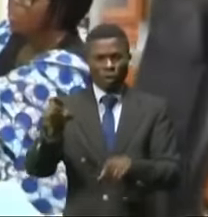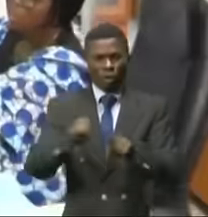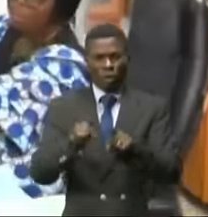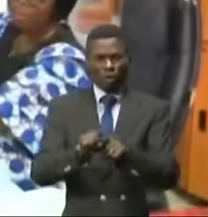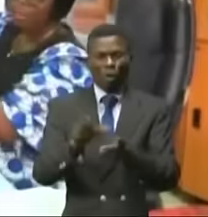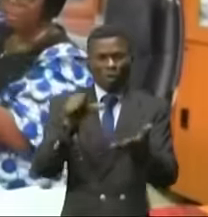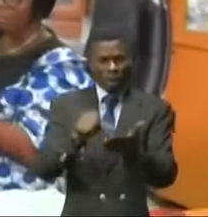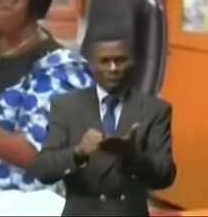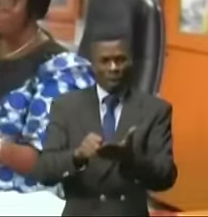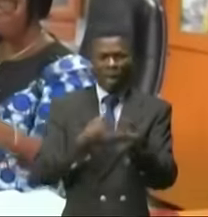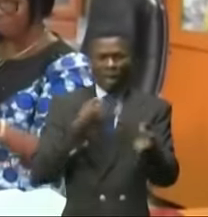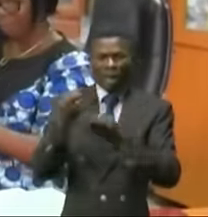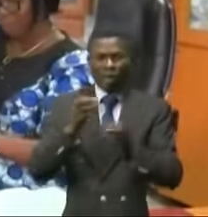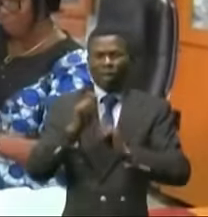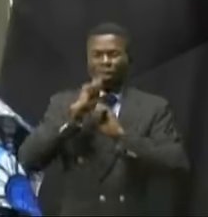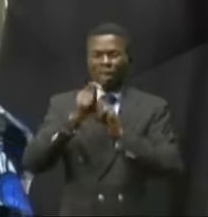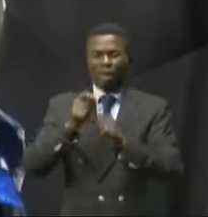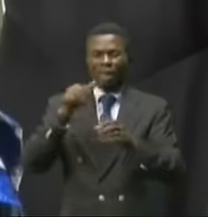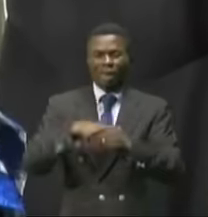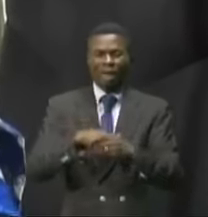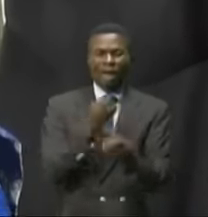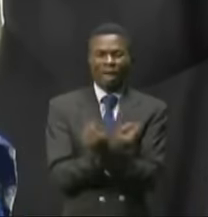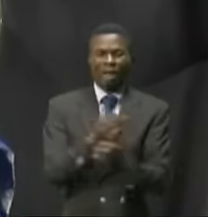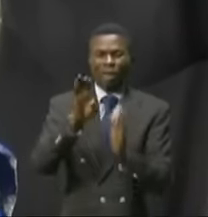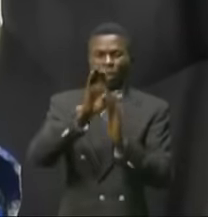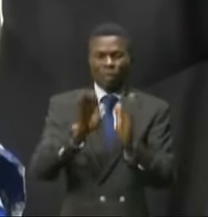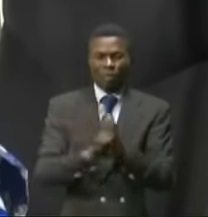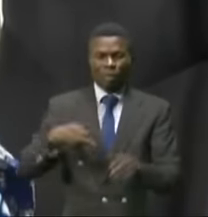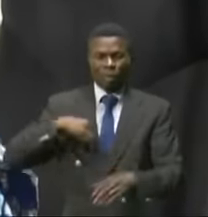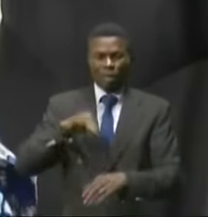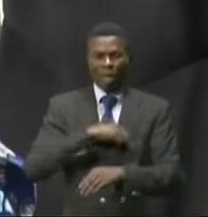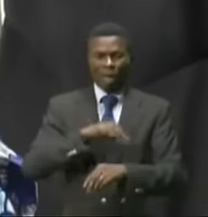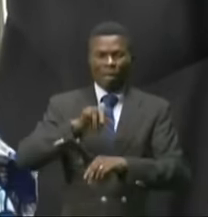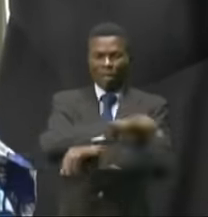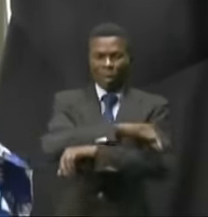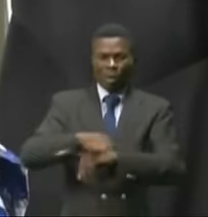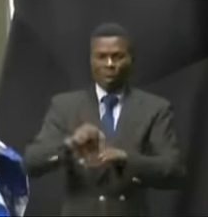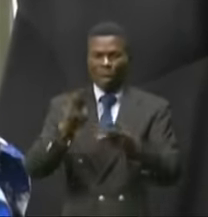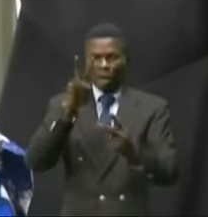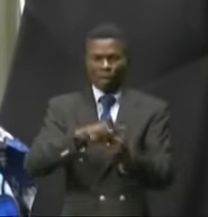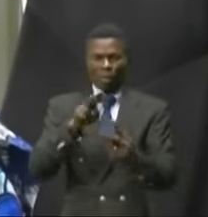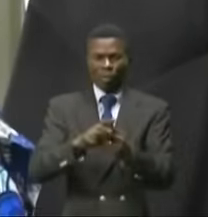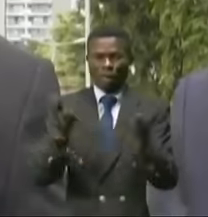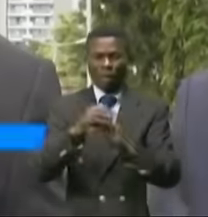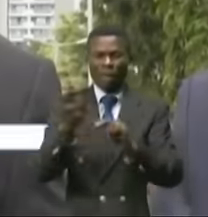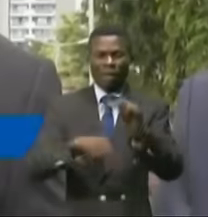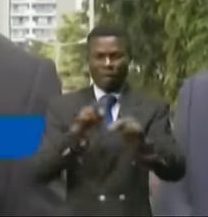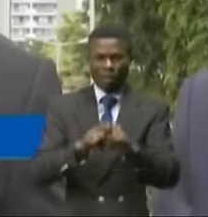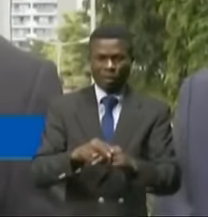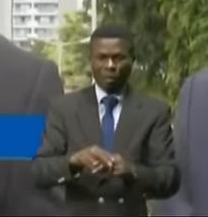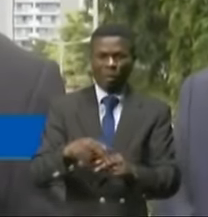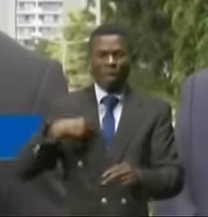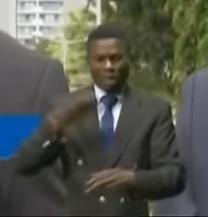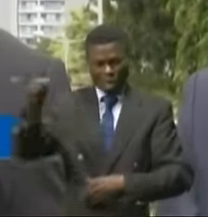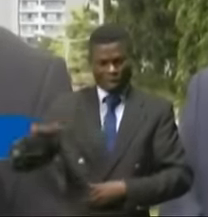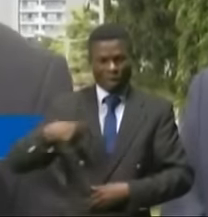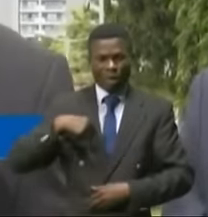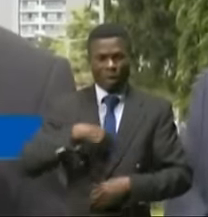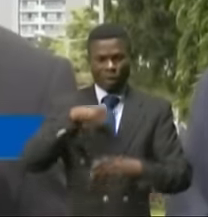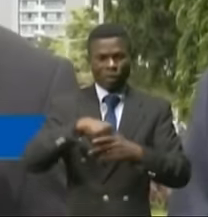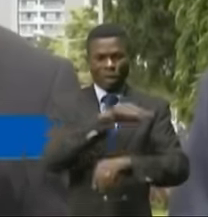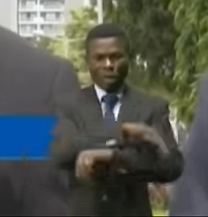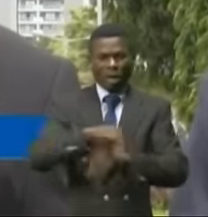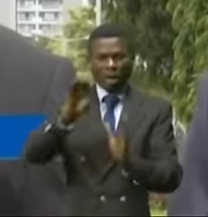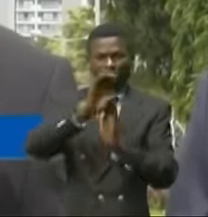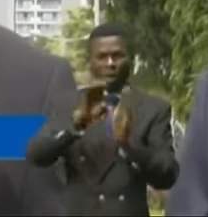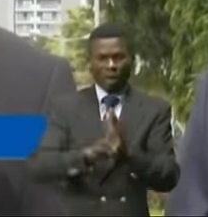requêtes. Précision de ces gestes constitutionnels avec le membre du bureau provisoire de l'Assemblée provinciale de la Tchopo. Nous sommes bien ici à la Cour constitutionnelle avec